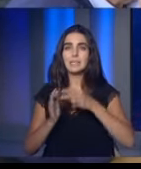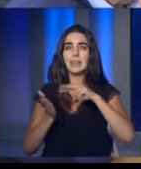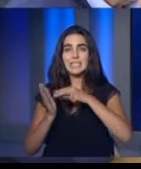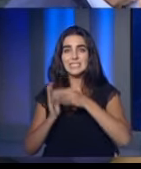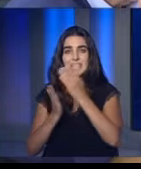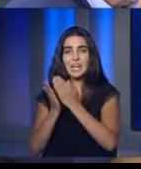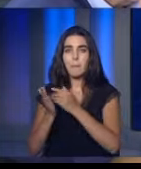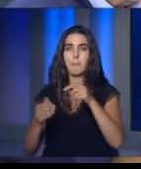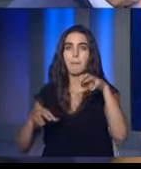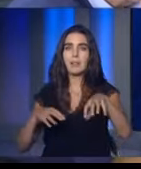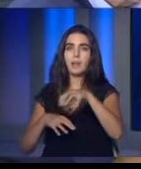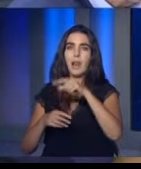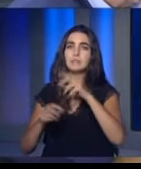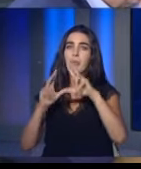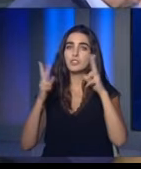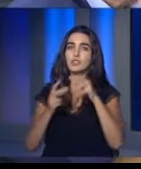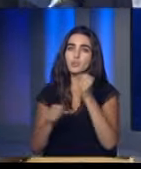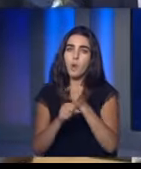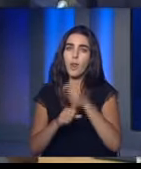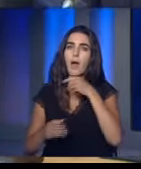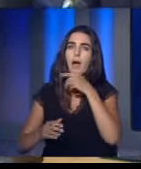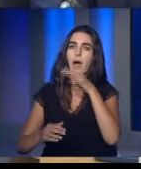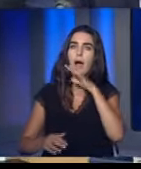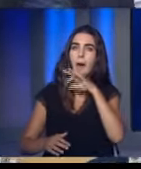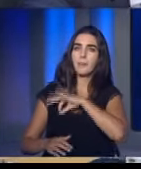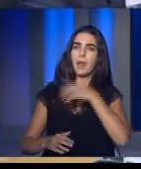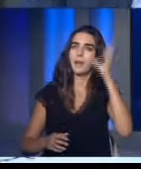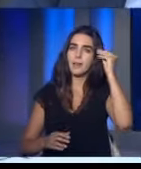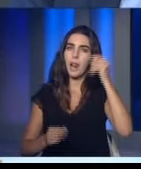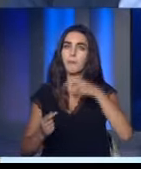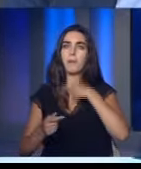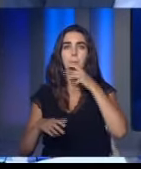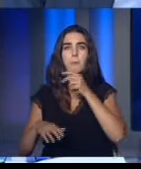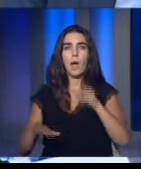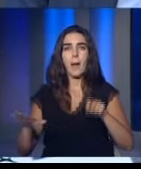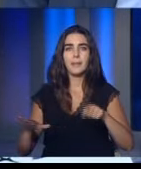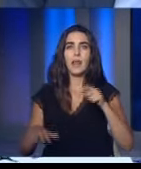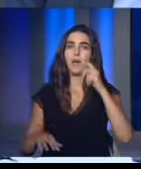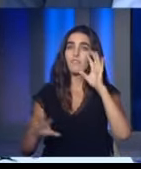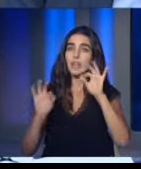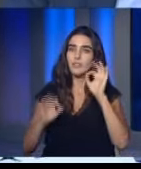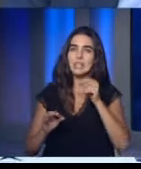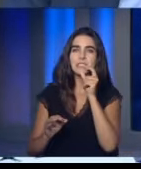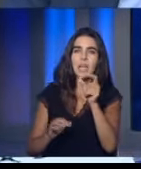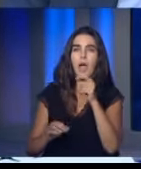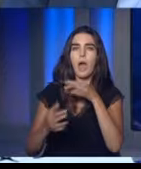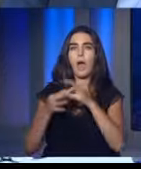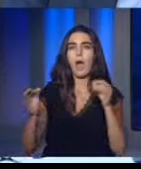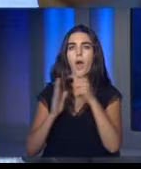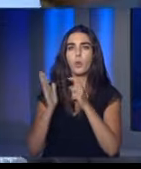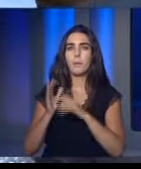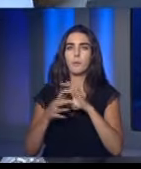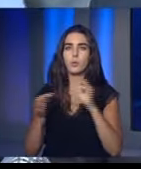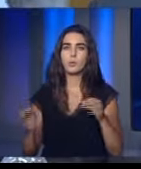نقابتي المهندسين والتنظيم المدني في لجنة الأشغال مع بعض الخبراء ونقابتي المحامين لإيجاد صيغة حول موضوع قانون